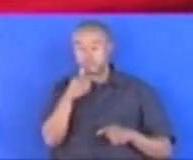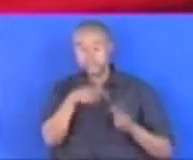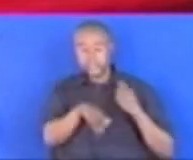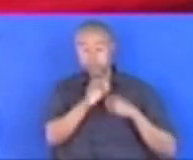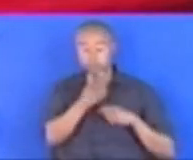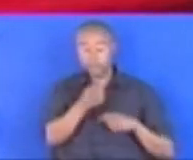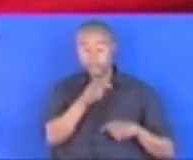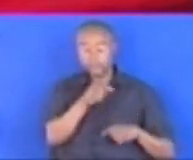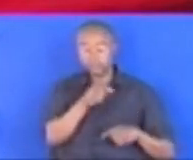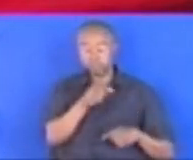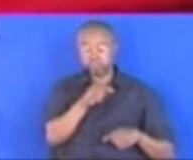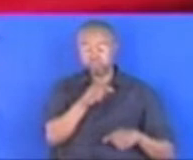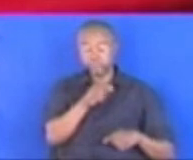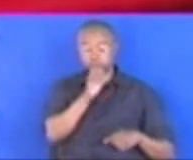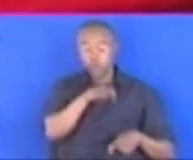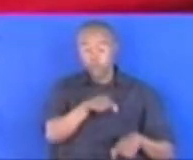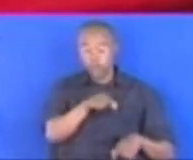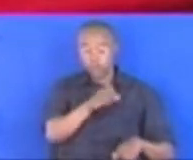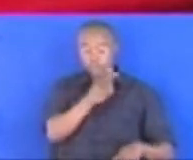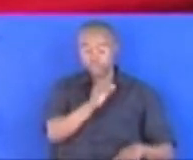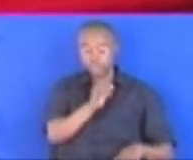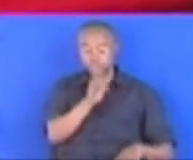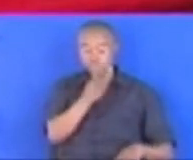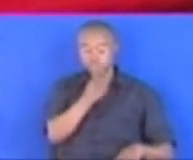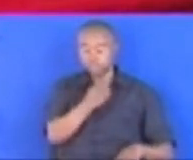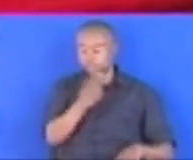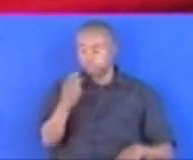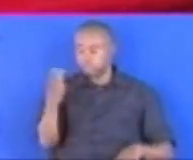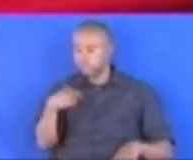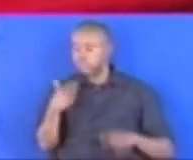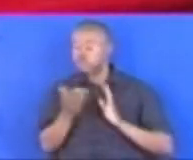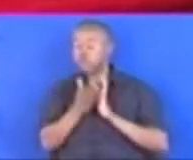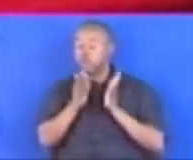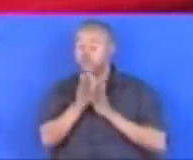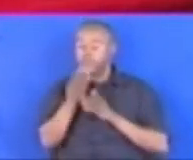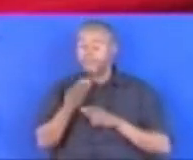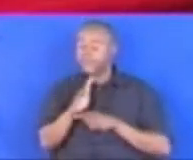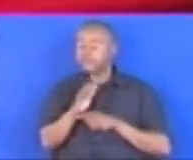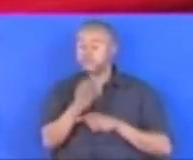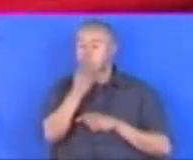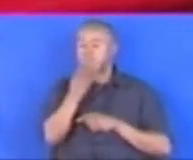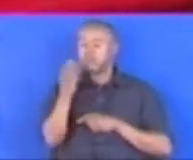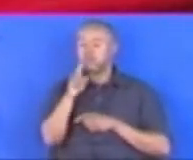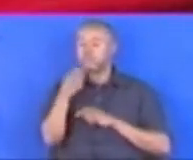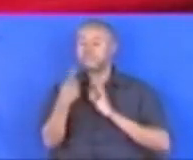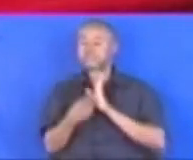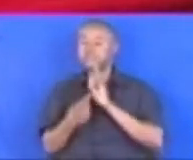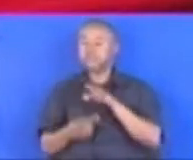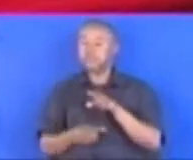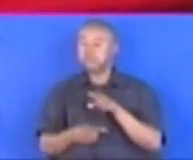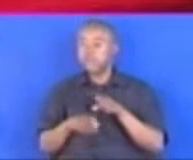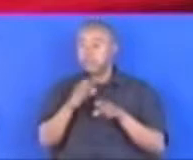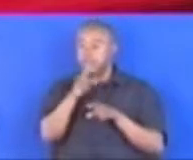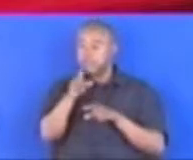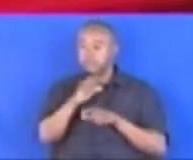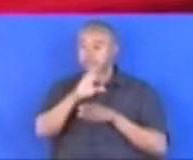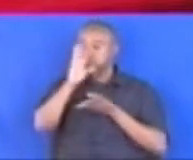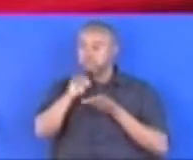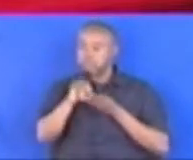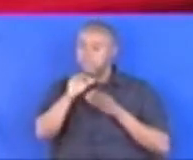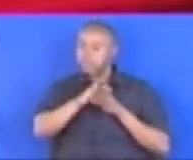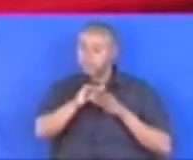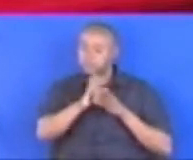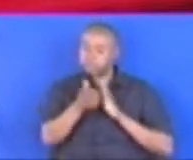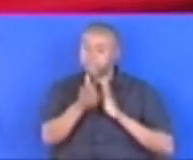2021-2022 inaomba kuidhinishwa kiasi cha shilingi bilioni 43.6. Fedha hizo zinajumuisha matumizi